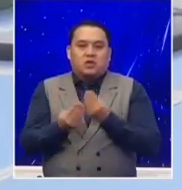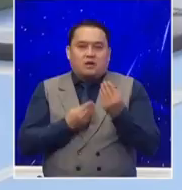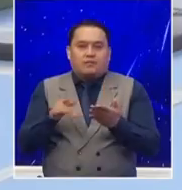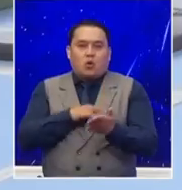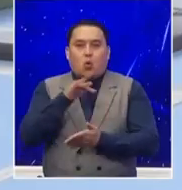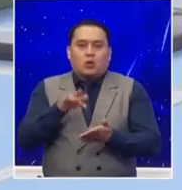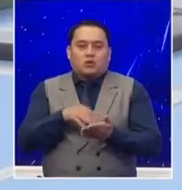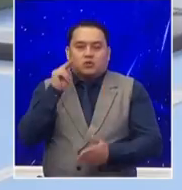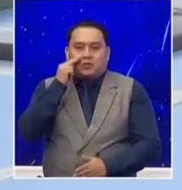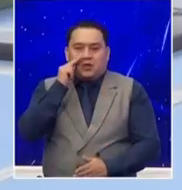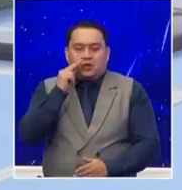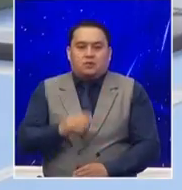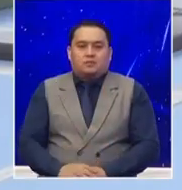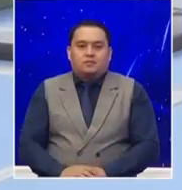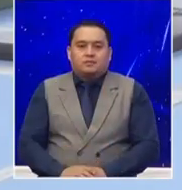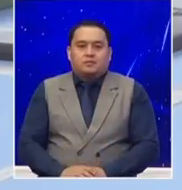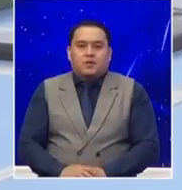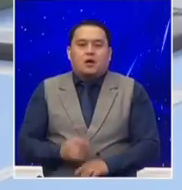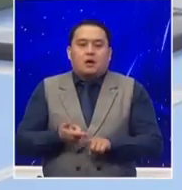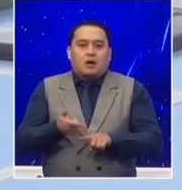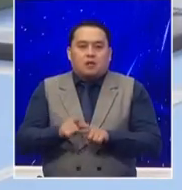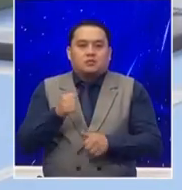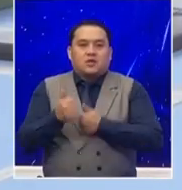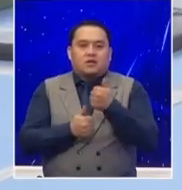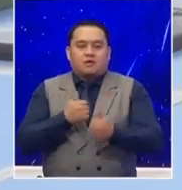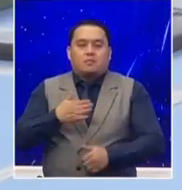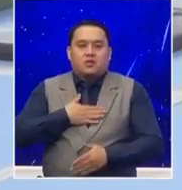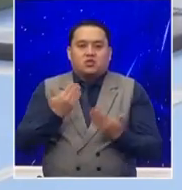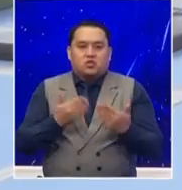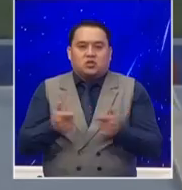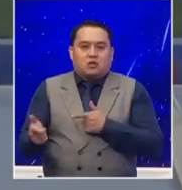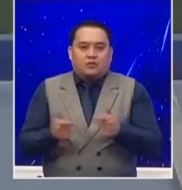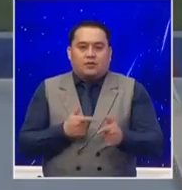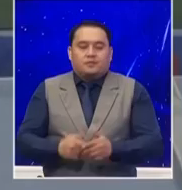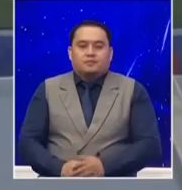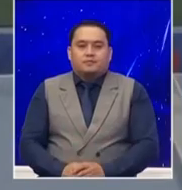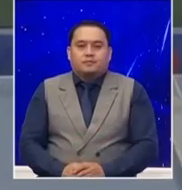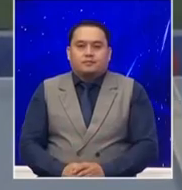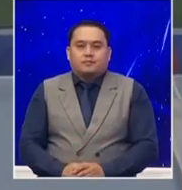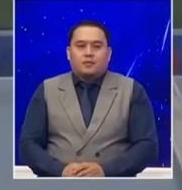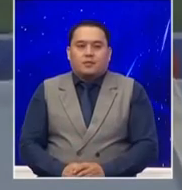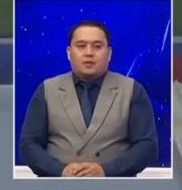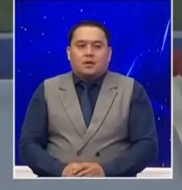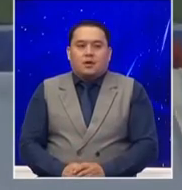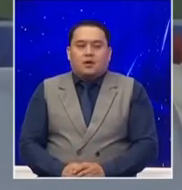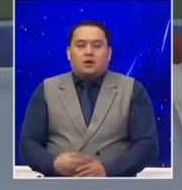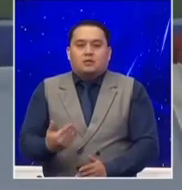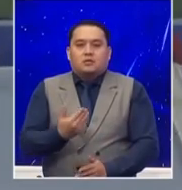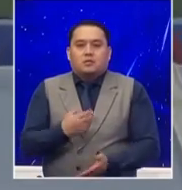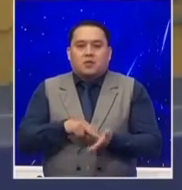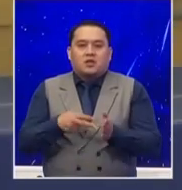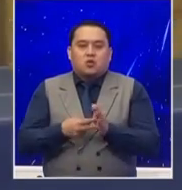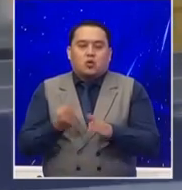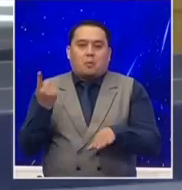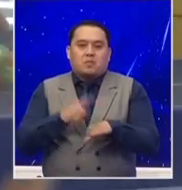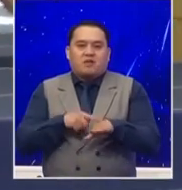городе Чимкенте будут проходить. Вот к этим стартам готовимся. Семиреченцы намерены завоевать первые места во всех